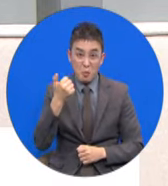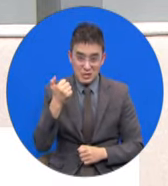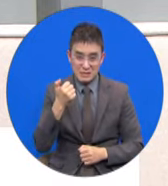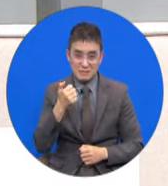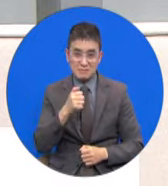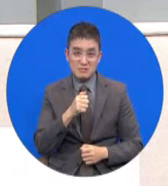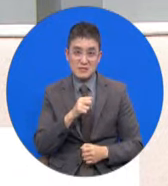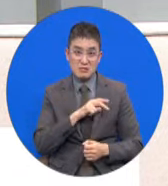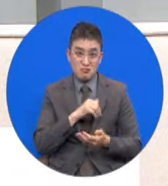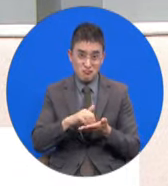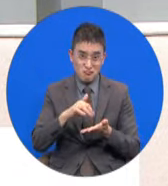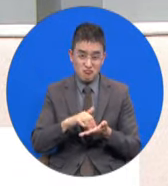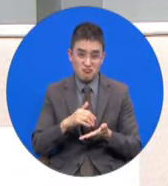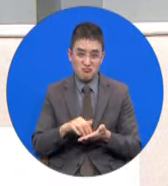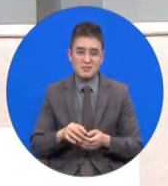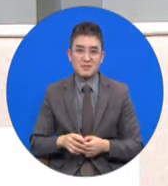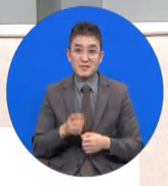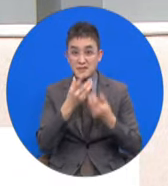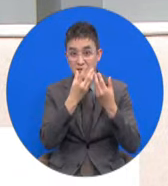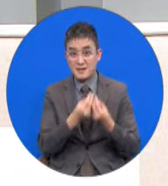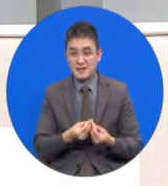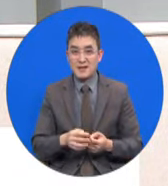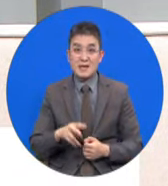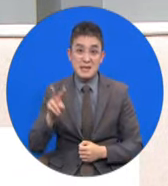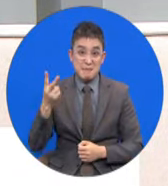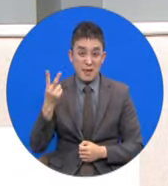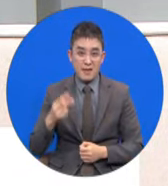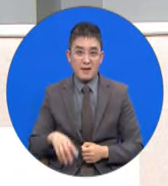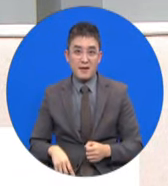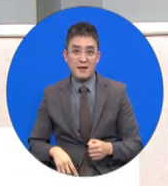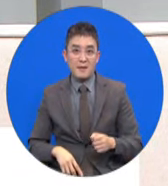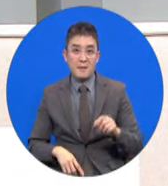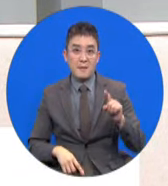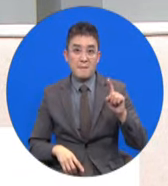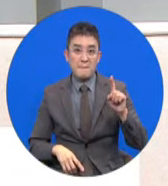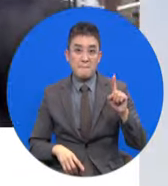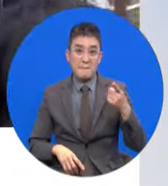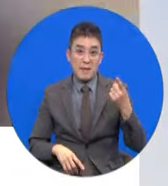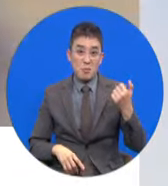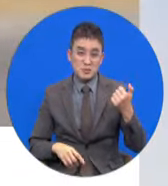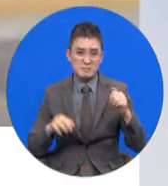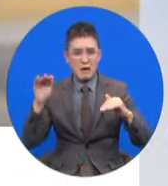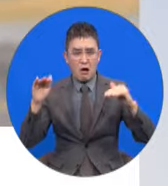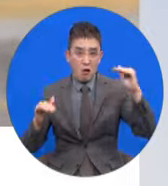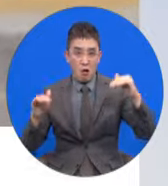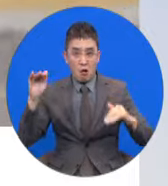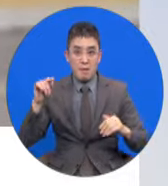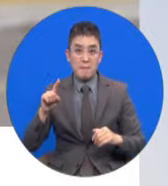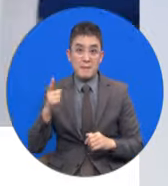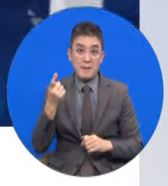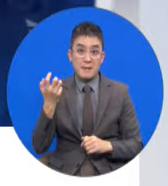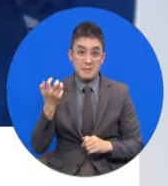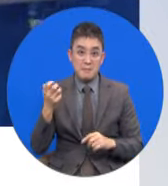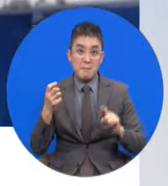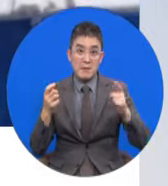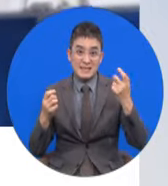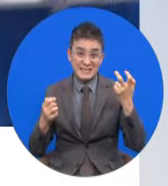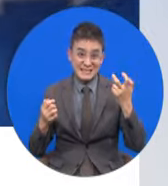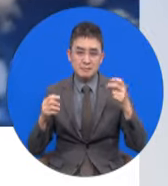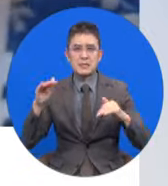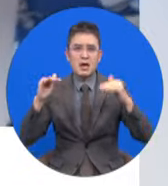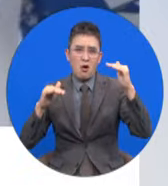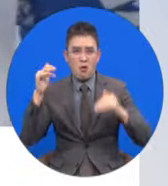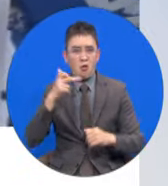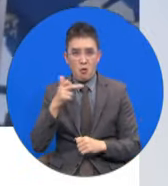예컨대 200석하고 199석은요. 하늘과 땅 차이고요. 그래요? 180석하고 179석도 엄청난